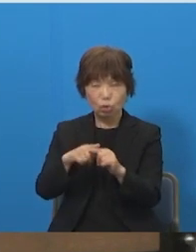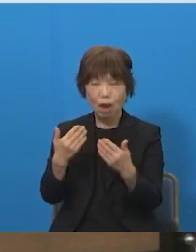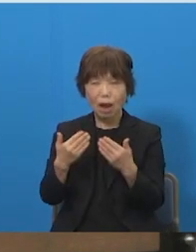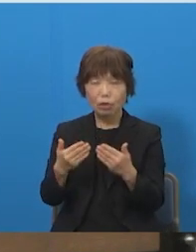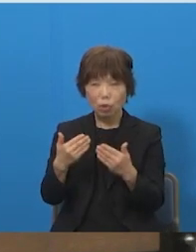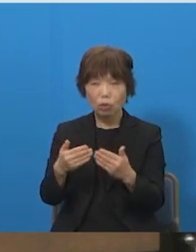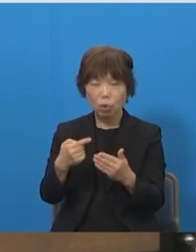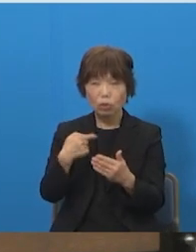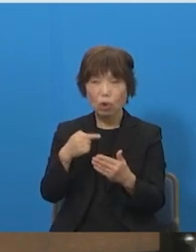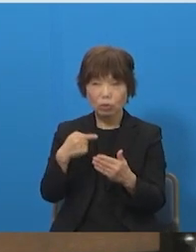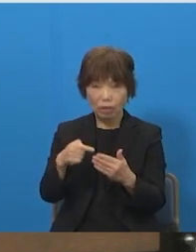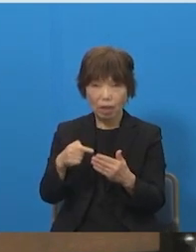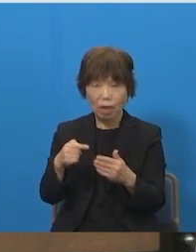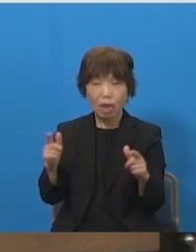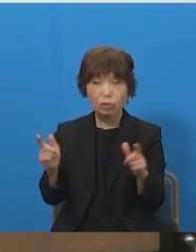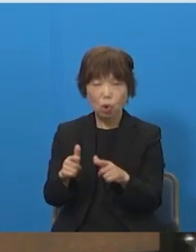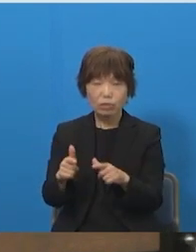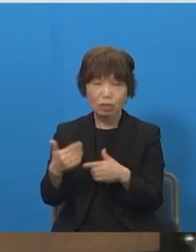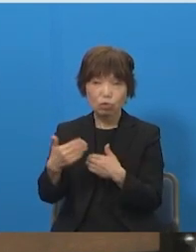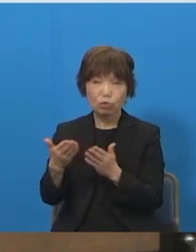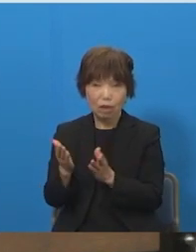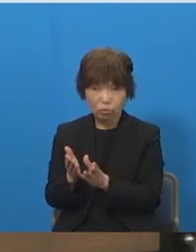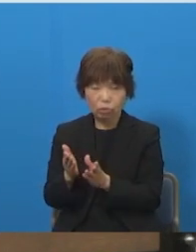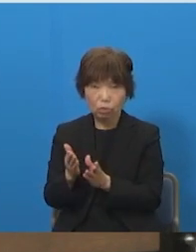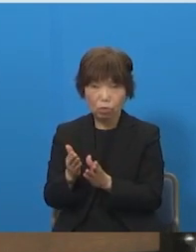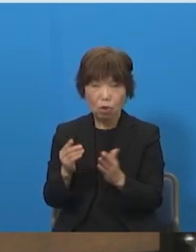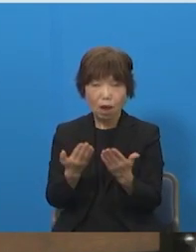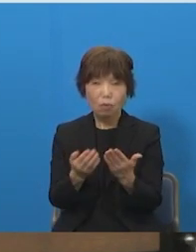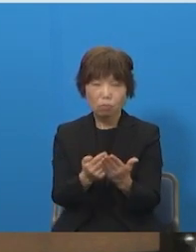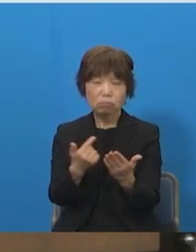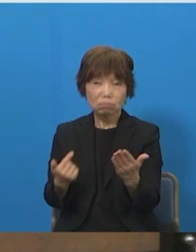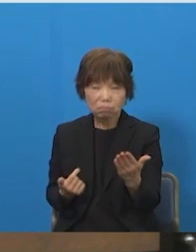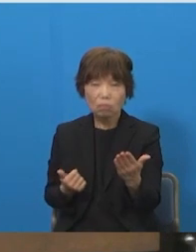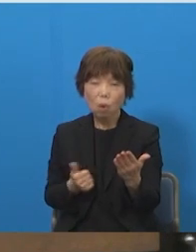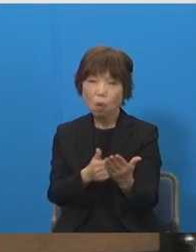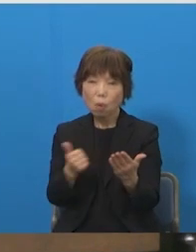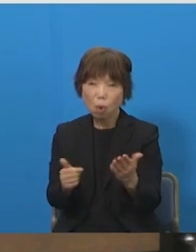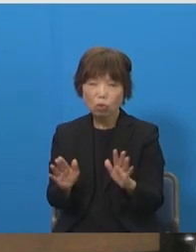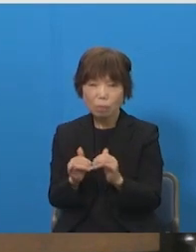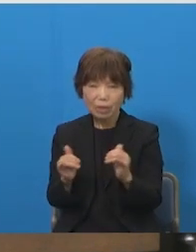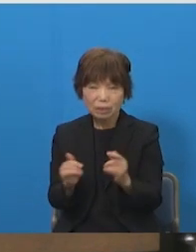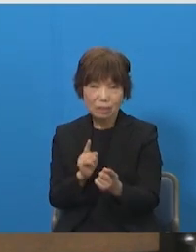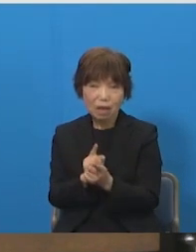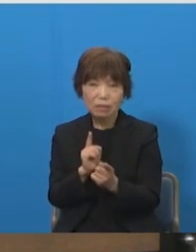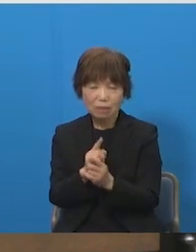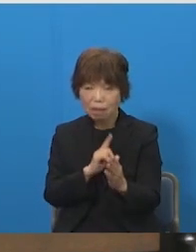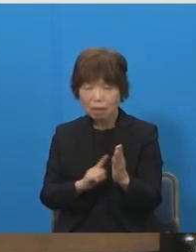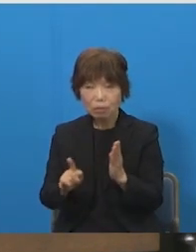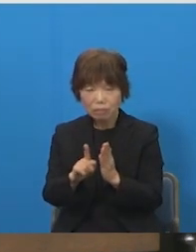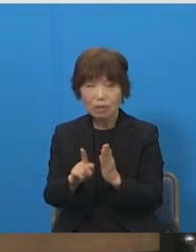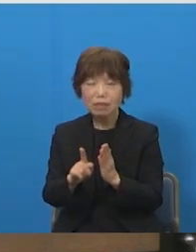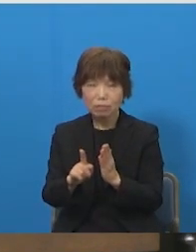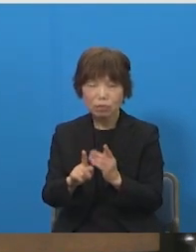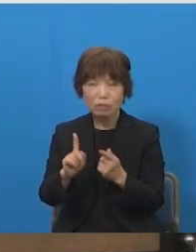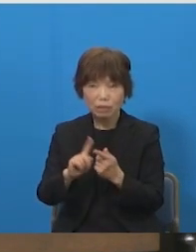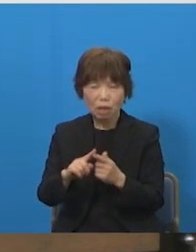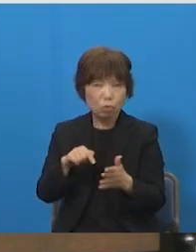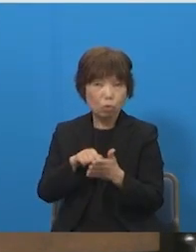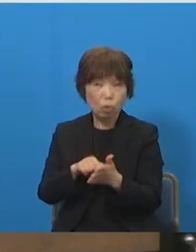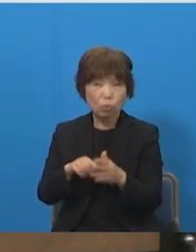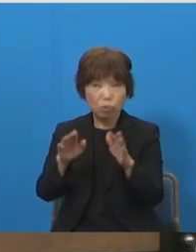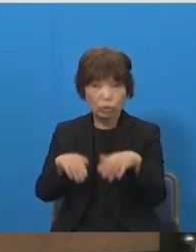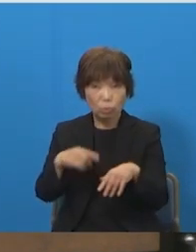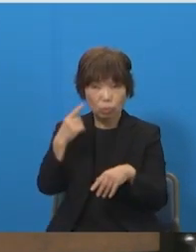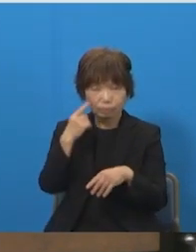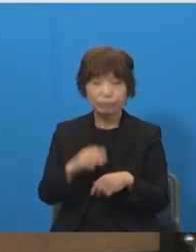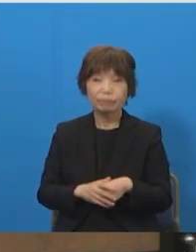において、少人数教育や不登校児童生徒への支援など、他都市に先んじて努力されてきました。一